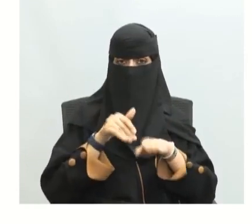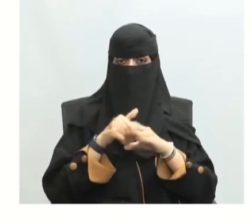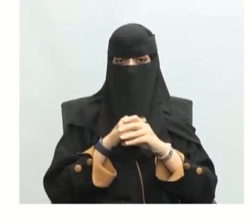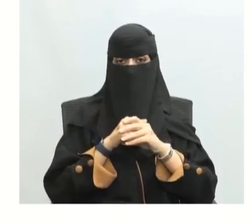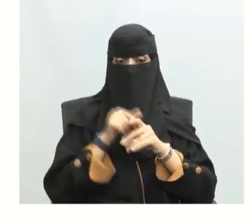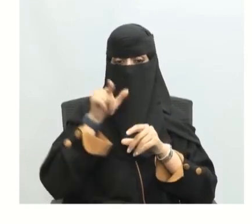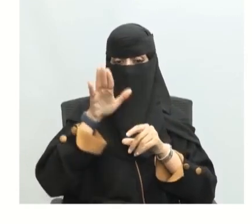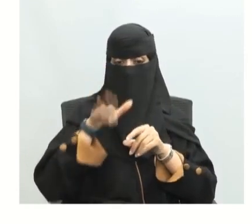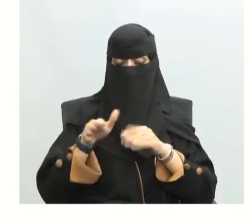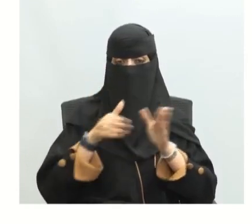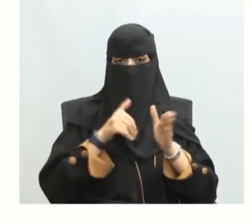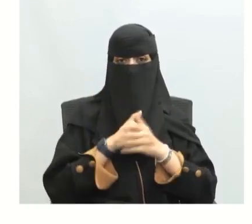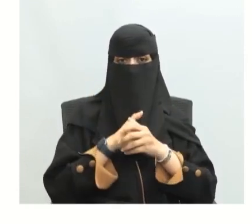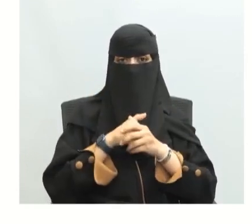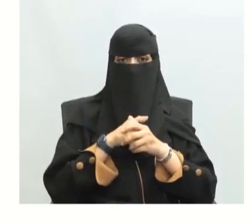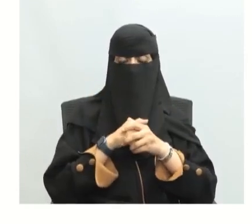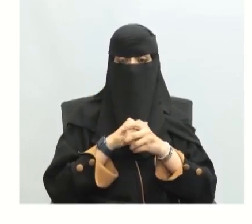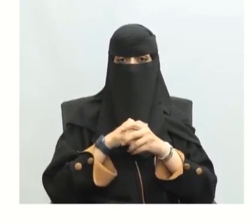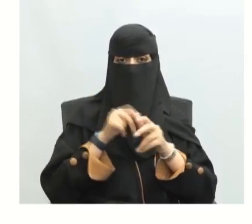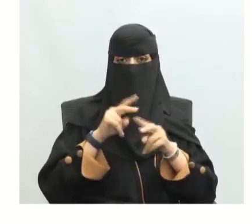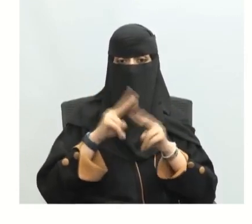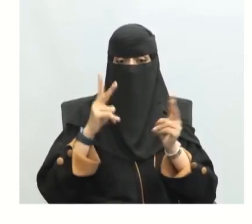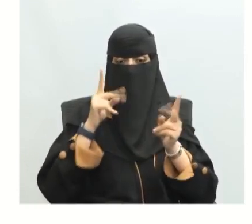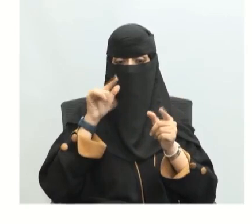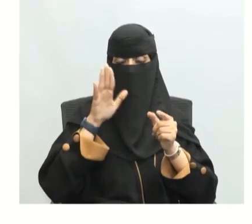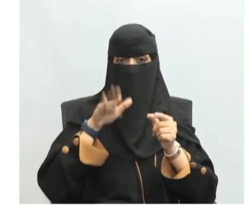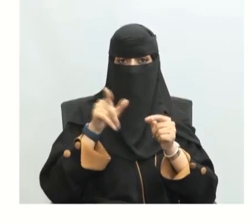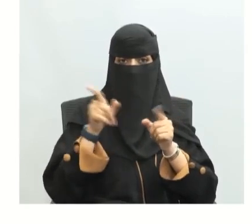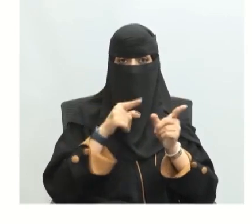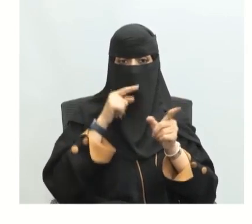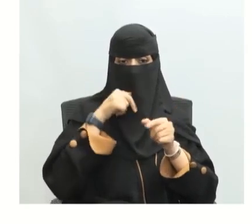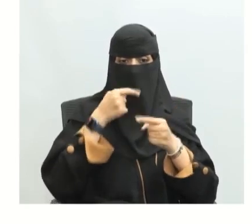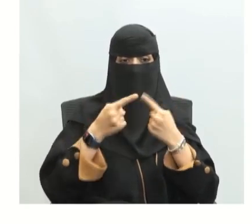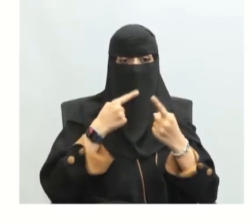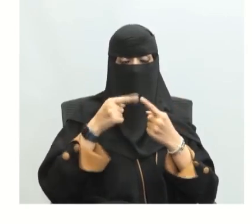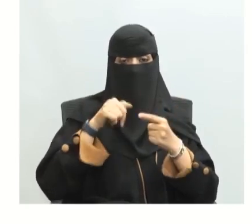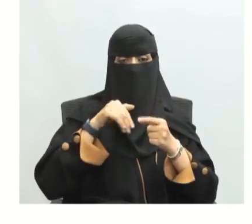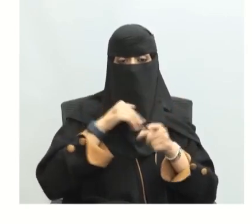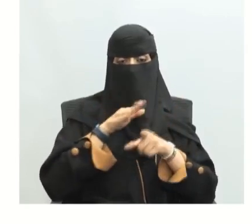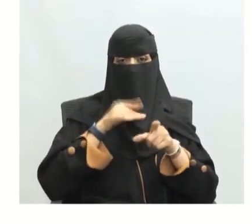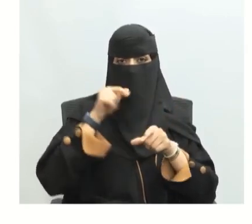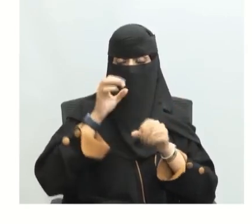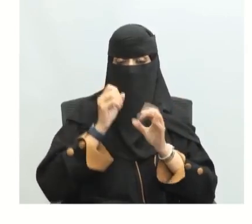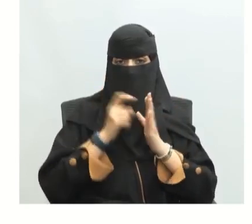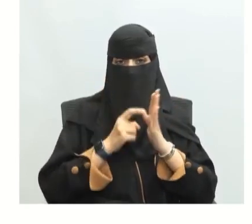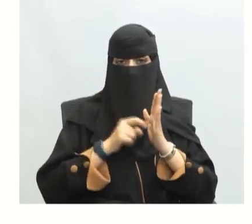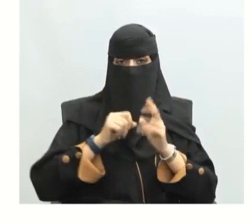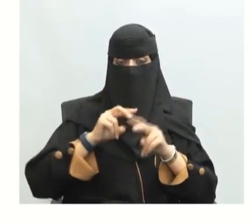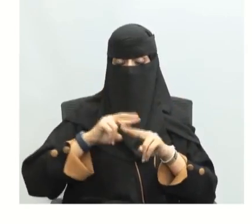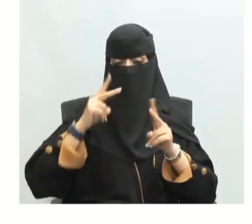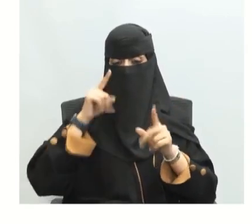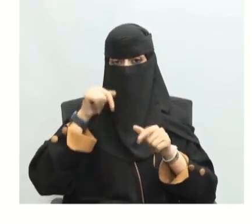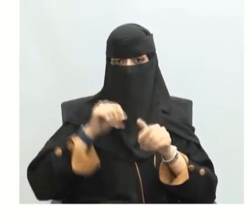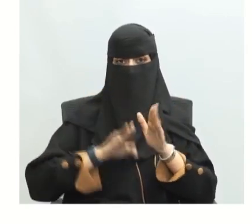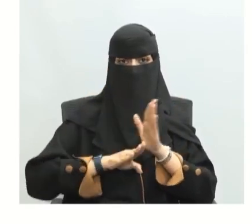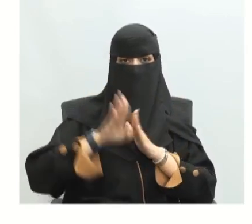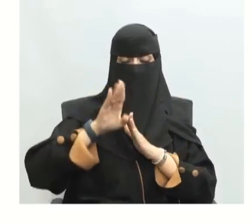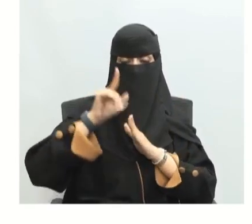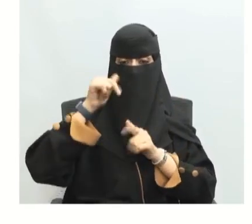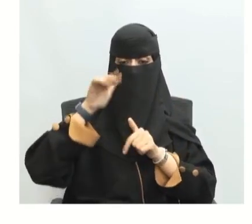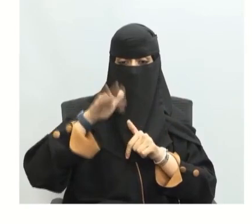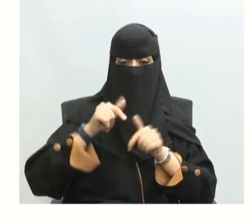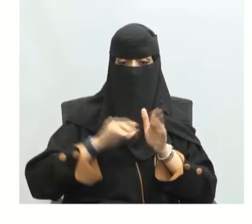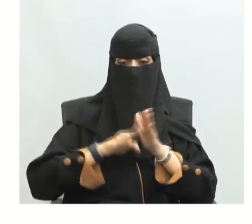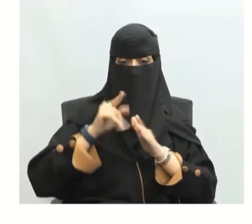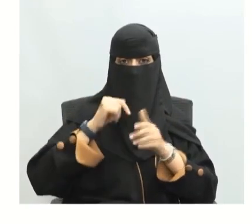بهذه بوجود هذه الاختلافات فمن خلال الحوار الوطني يتم ضبط الاختلافات ونعزز او